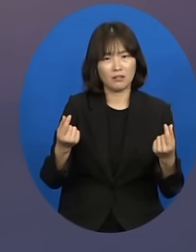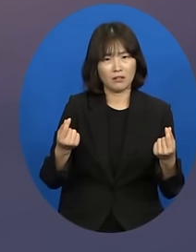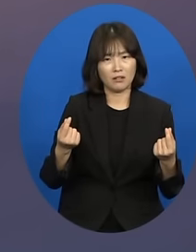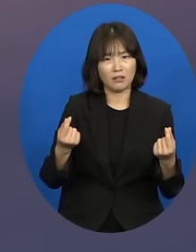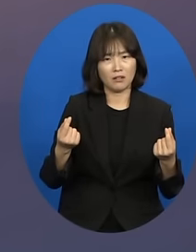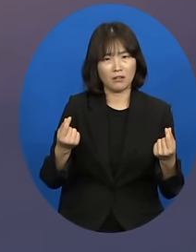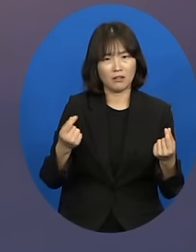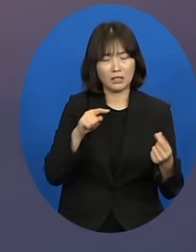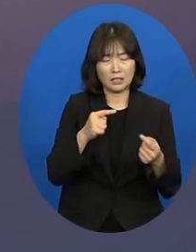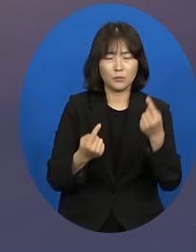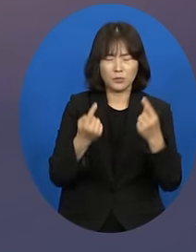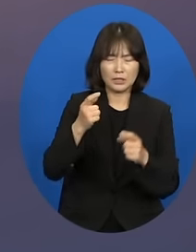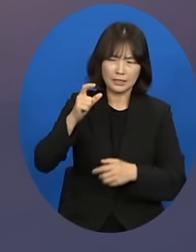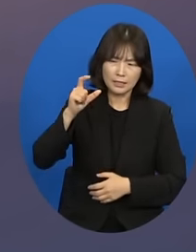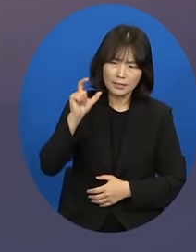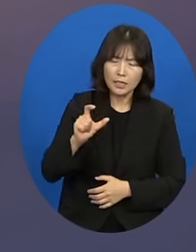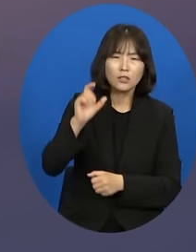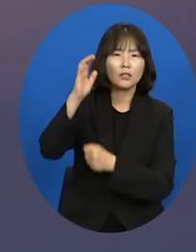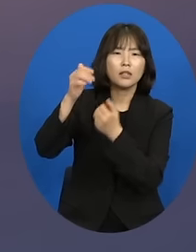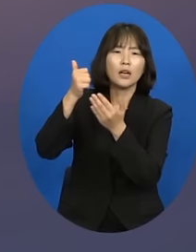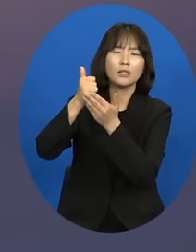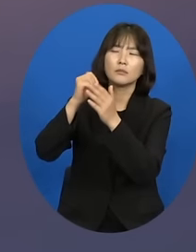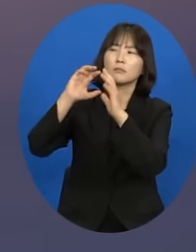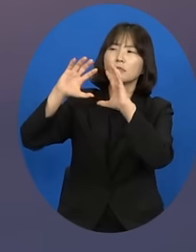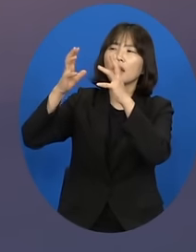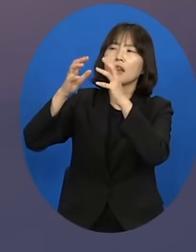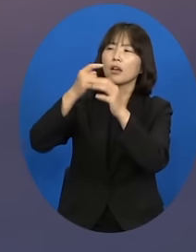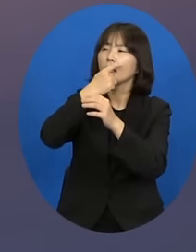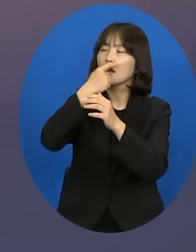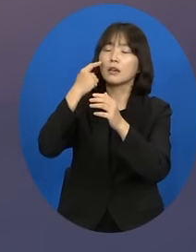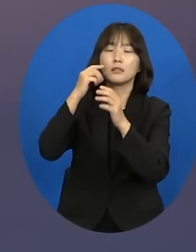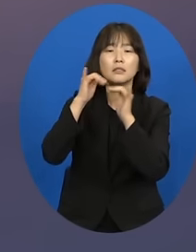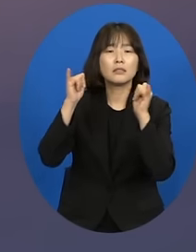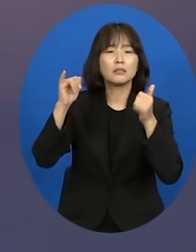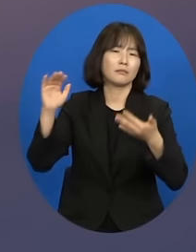이보다 더 강력한 하나님 나라의 증인이 어디 있겠습니까?